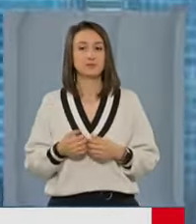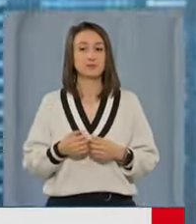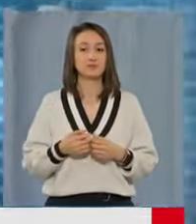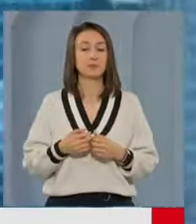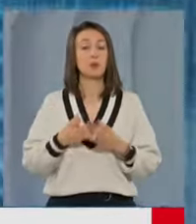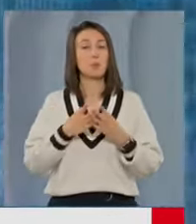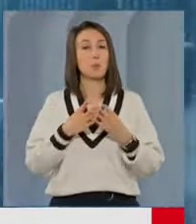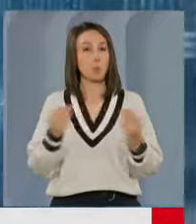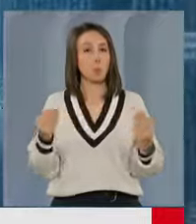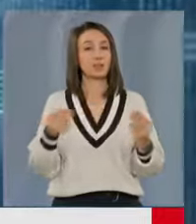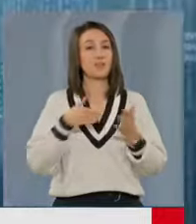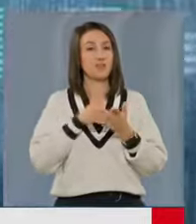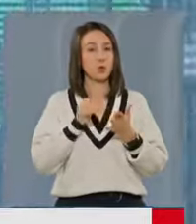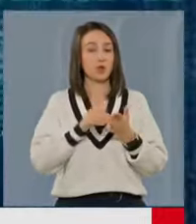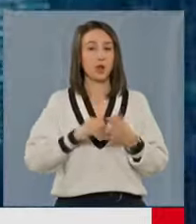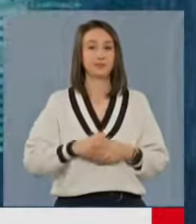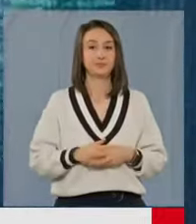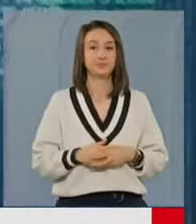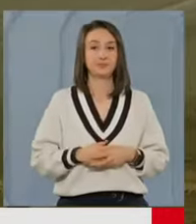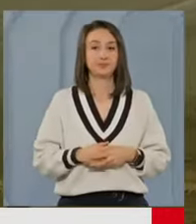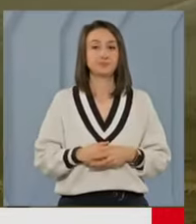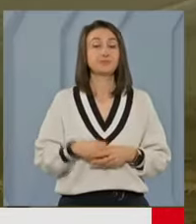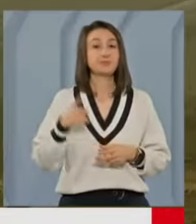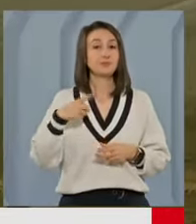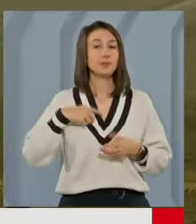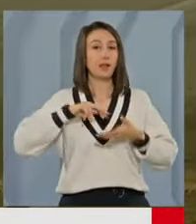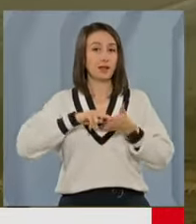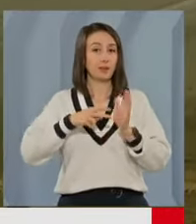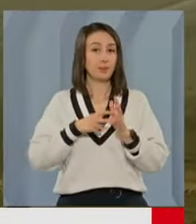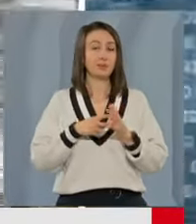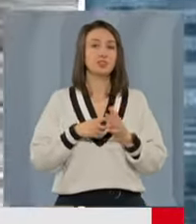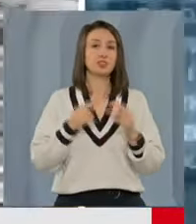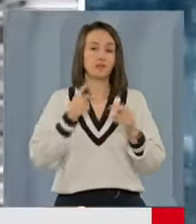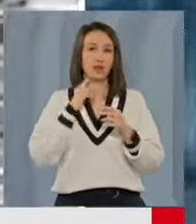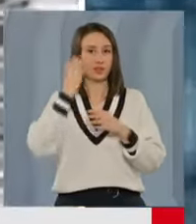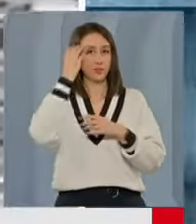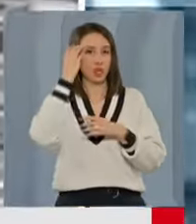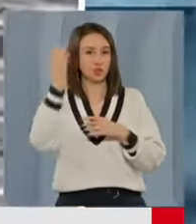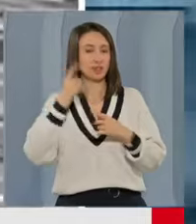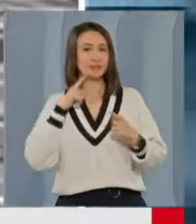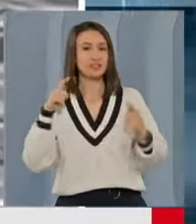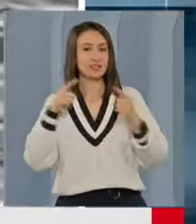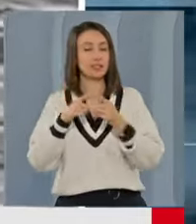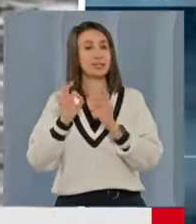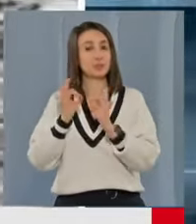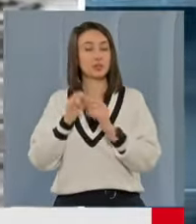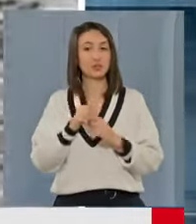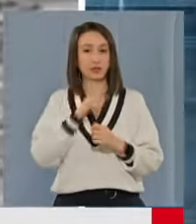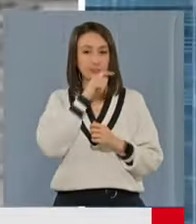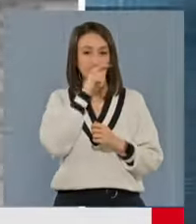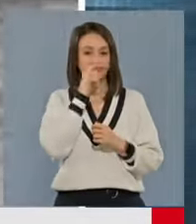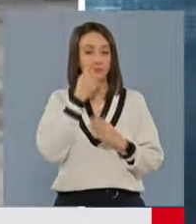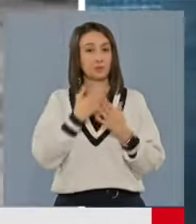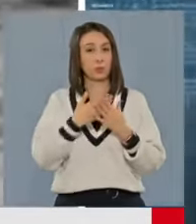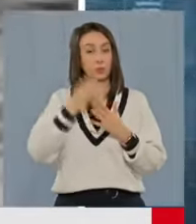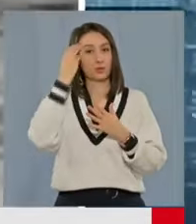multifuncțional cu impact selectabil totodată aceasta este echipată cu un Tracer inteligent de țintă cu funcții specifice de inteligență